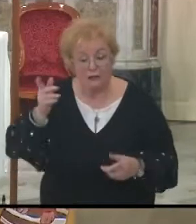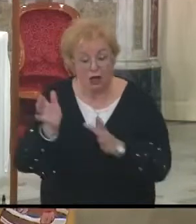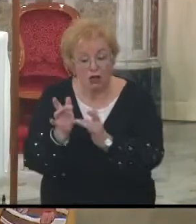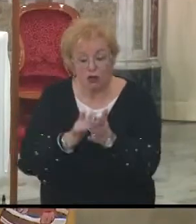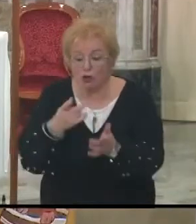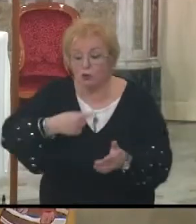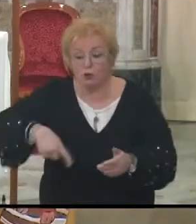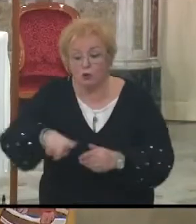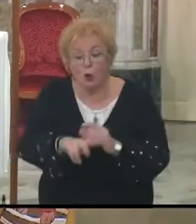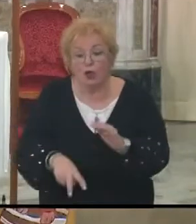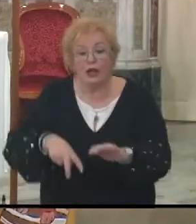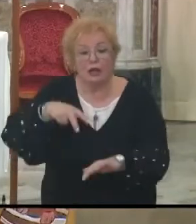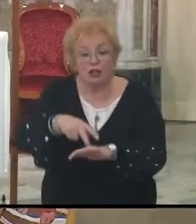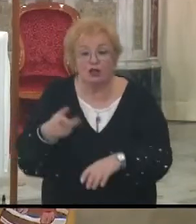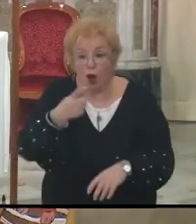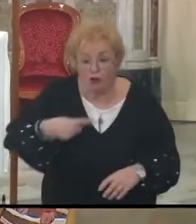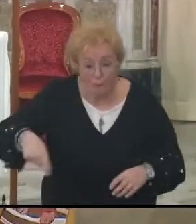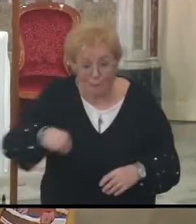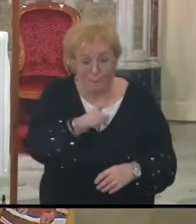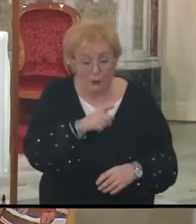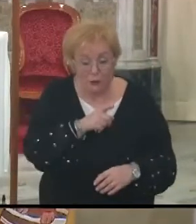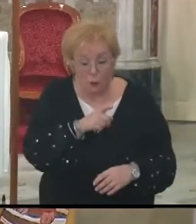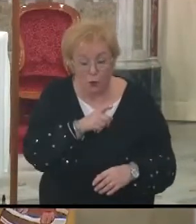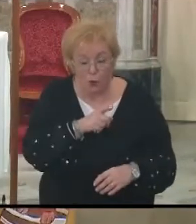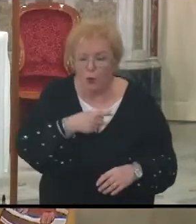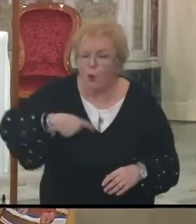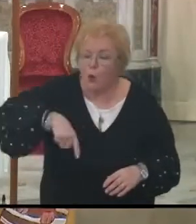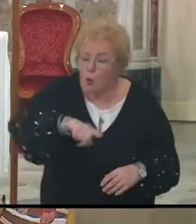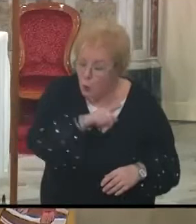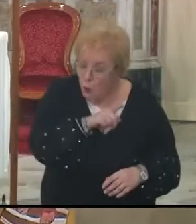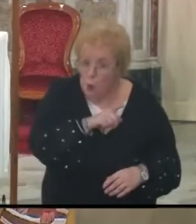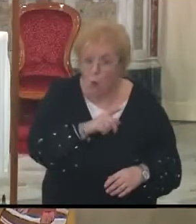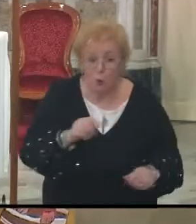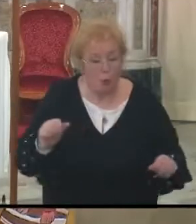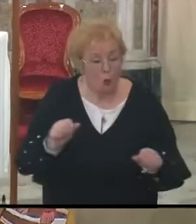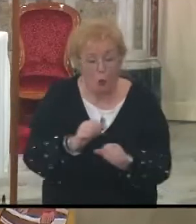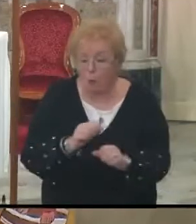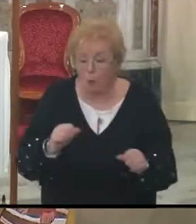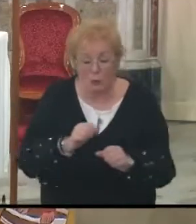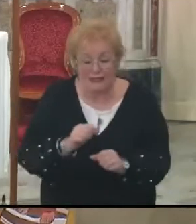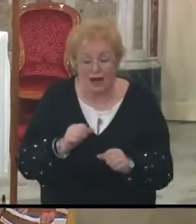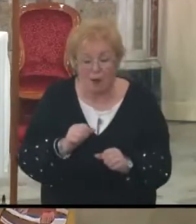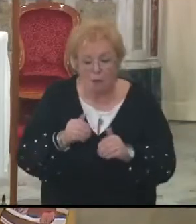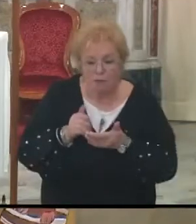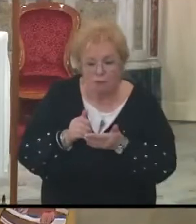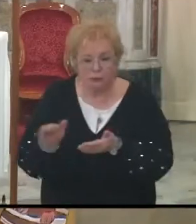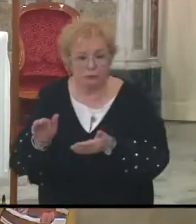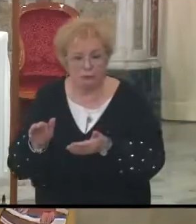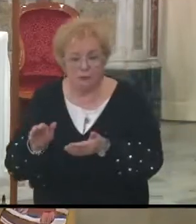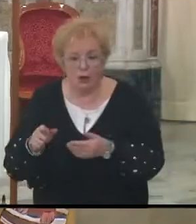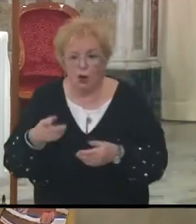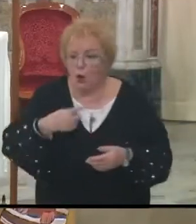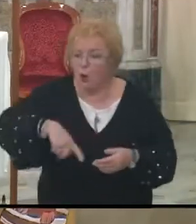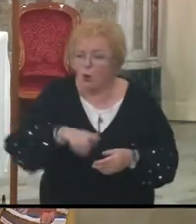ciascuno di noi la vita la vita eterna noi non possiamo essere cristiani del venerdì santo non